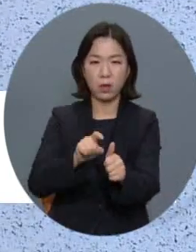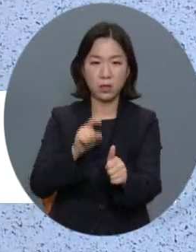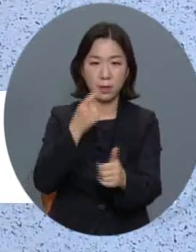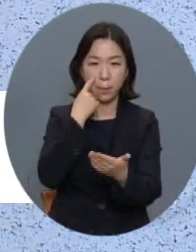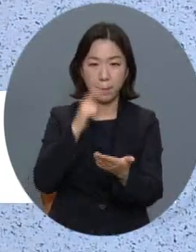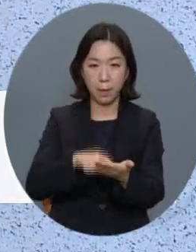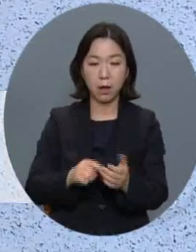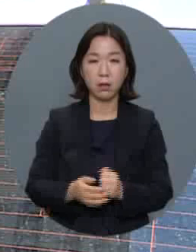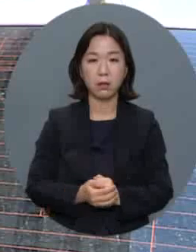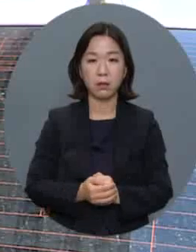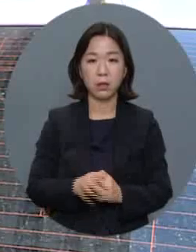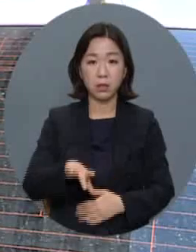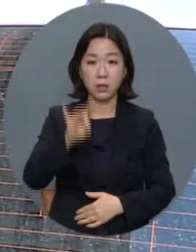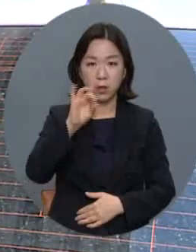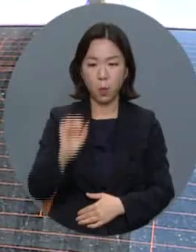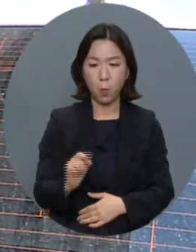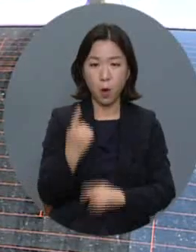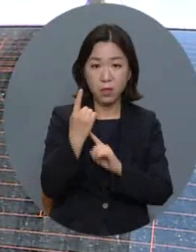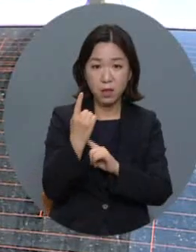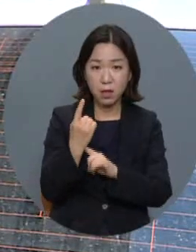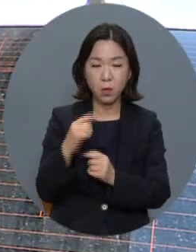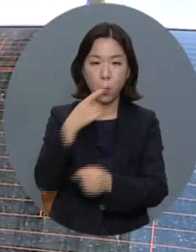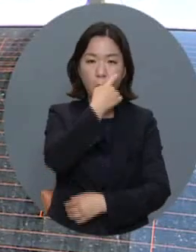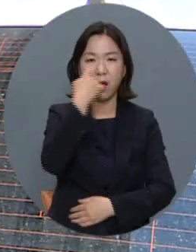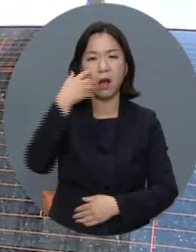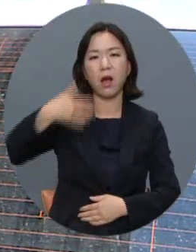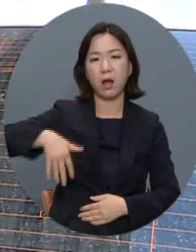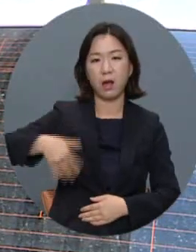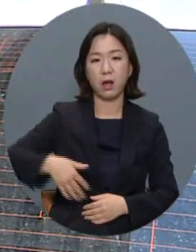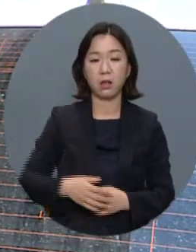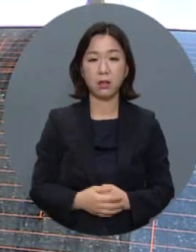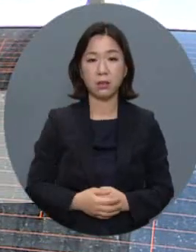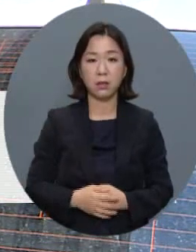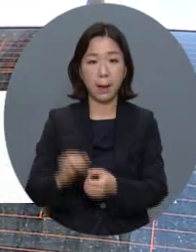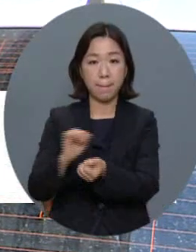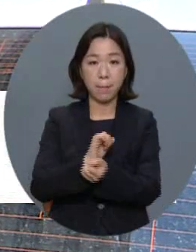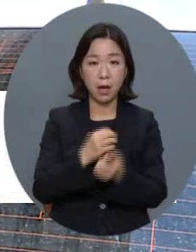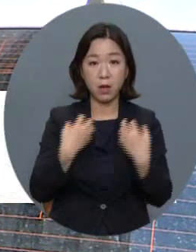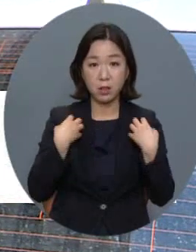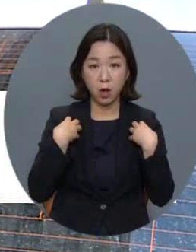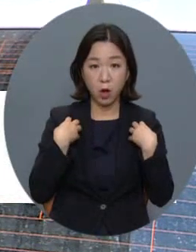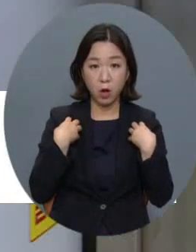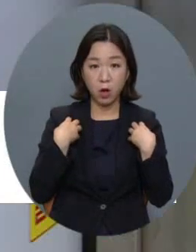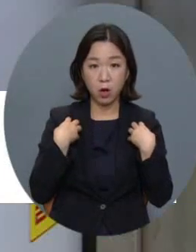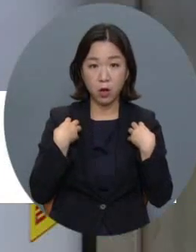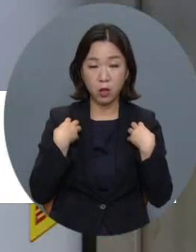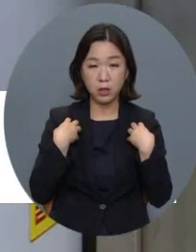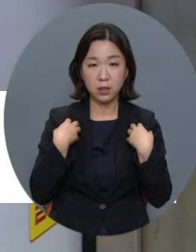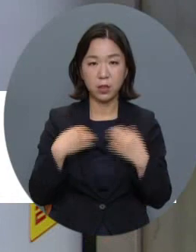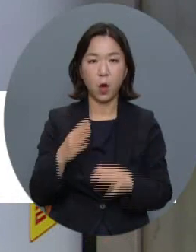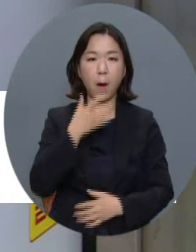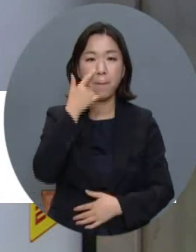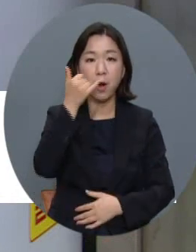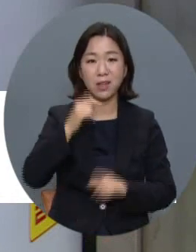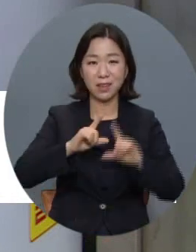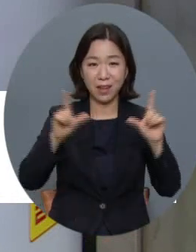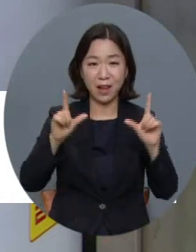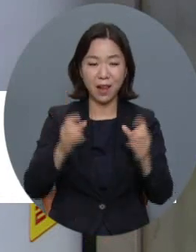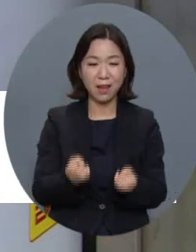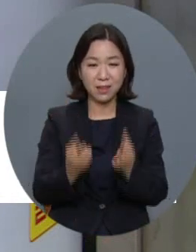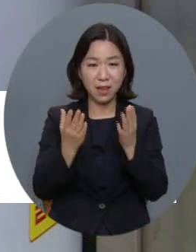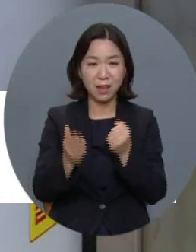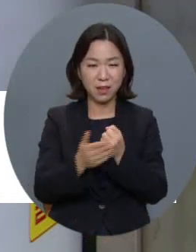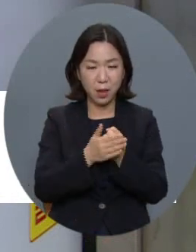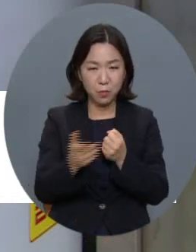확진됐습니다. 최초 감염 경로는 아직 확인되지 않았습니다. 방역당국은 어버이날을 맞아 위로 행사를 하면서